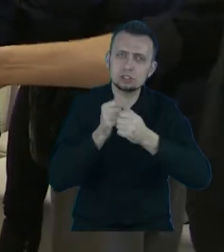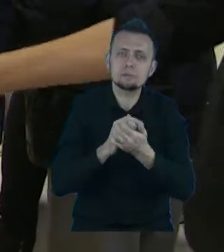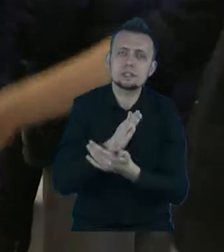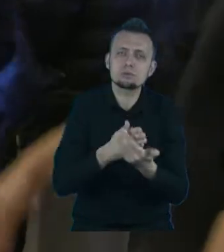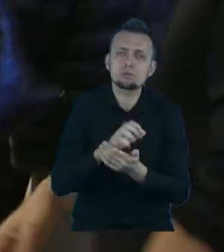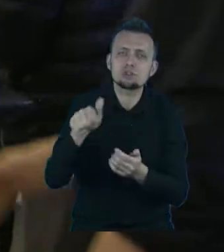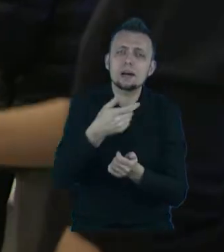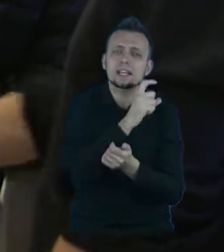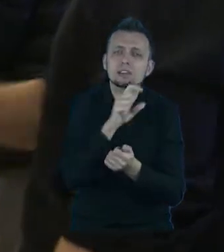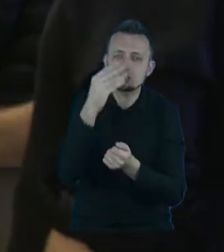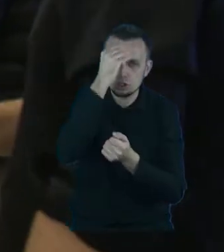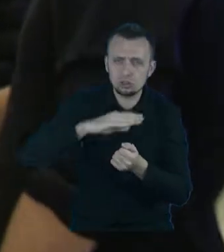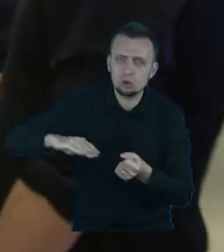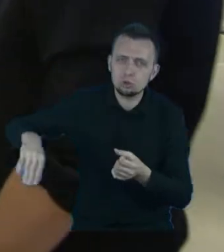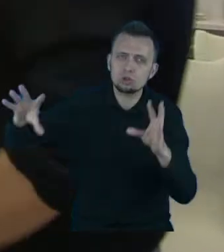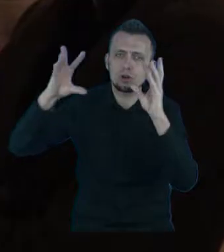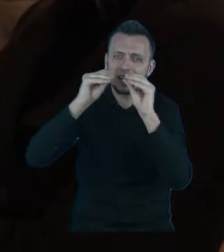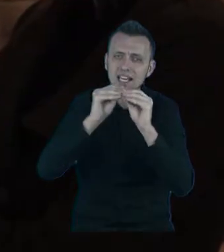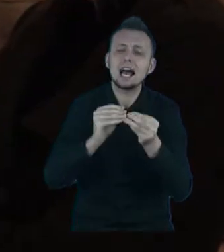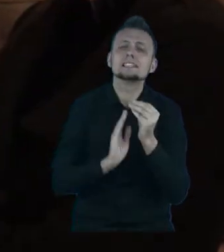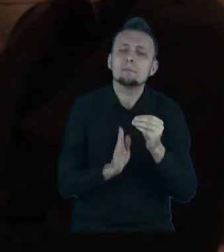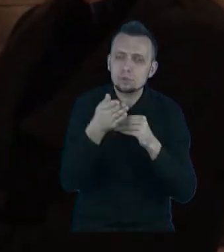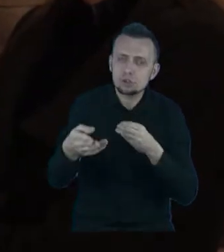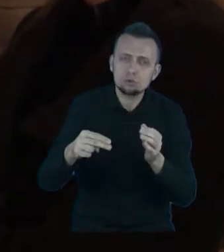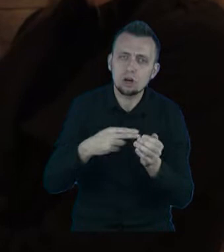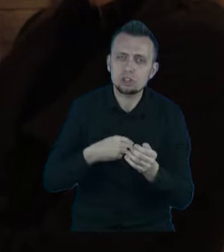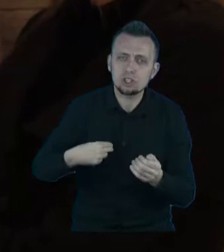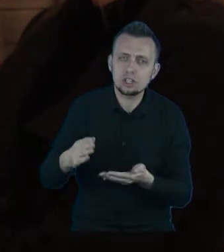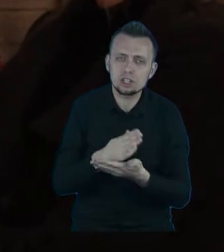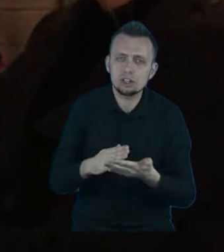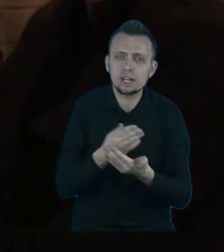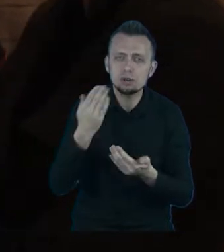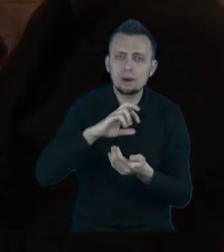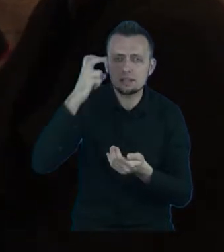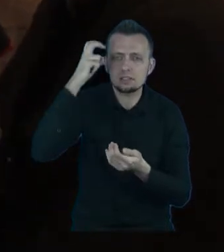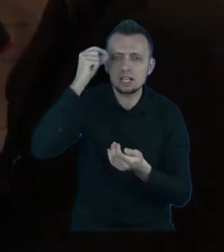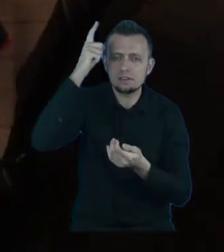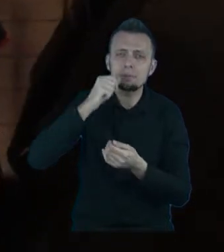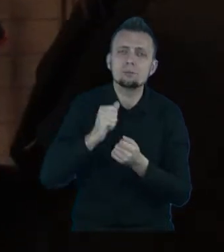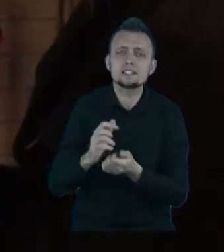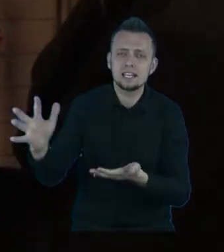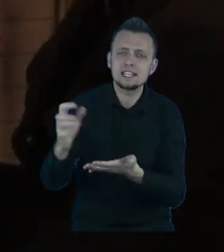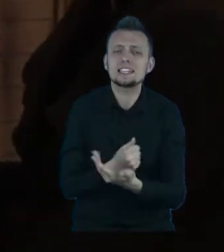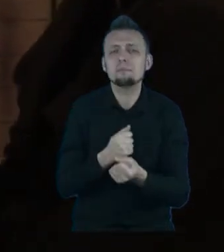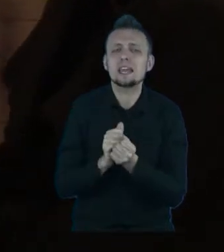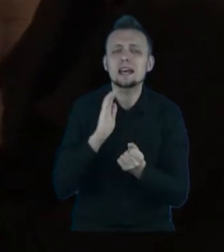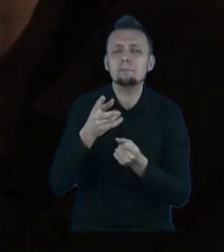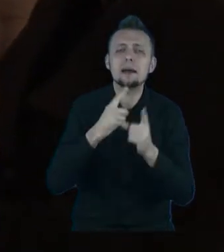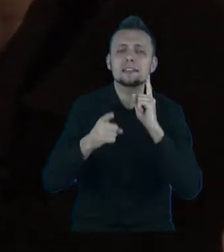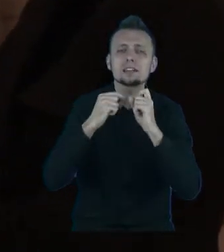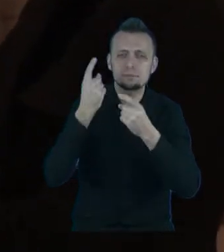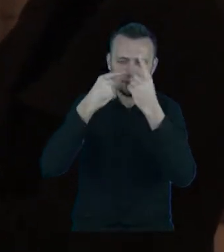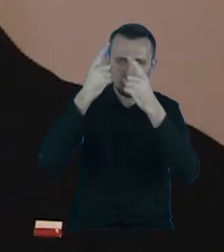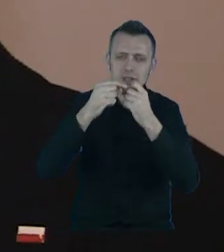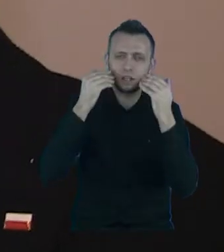naszego kraju. I to był bardzo ciekawy postulat, który zabieram do plecaka i zabieram ze sobą. Dziękujemy bardzo. Dziękuję i wszystkiego dobrego dla Kutna i